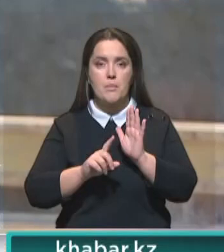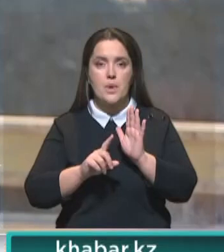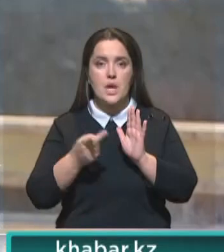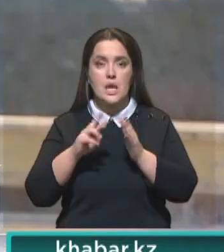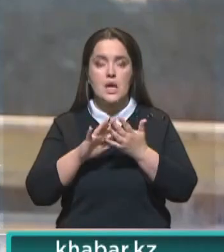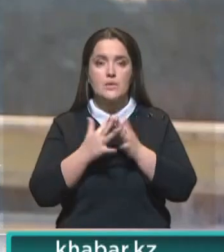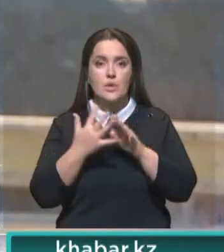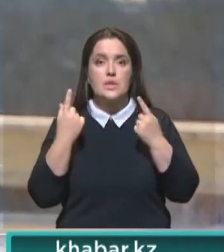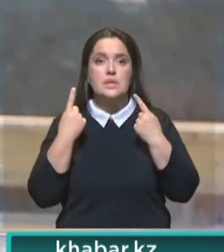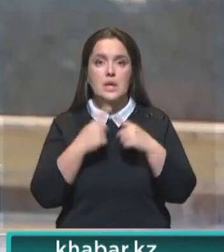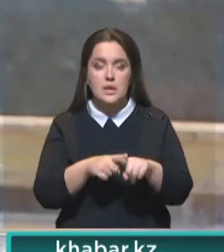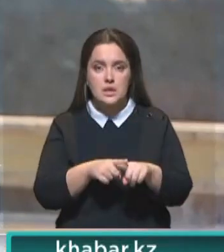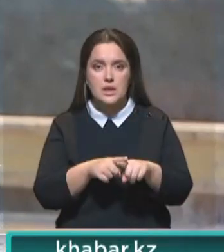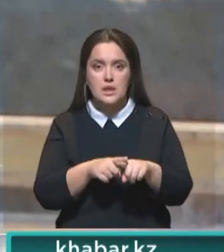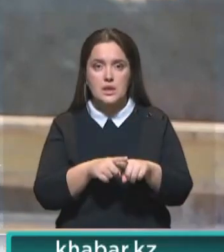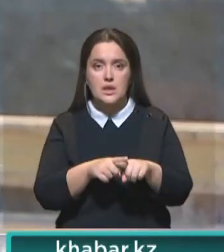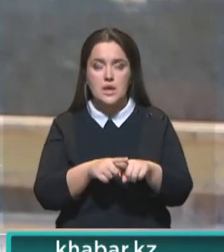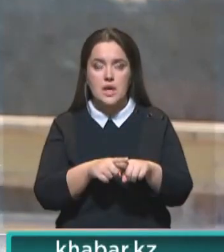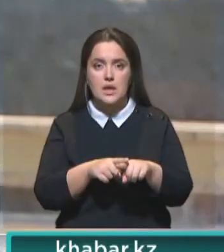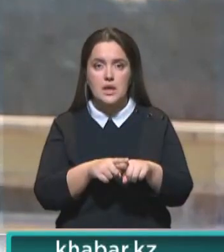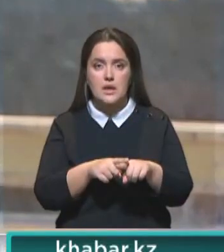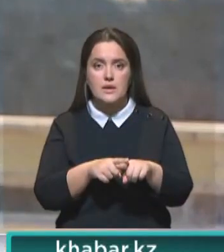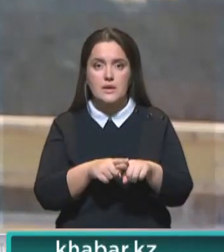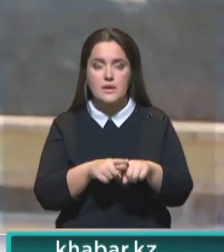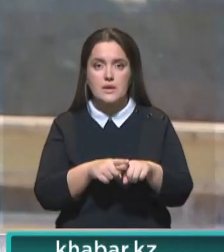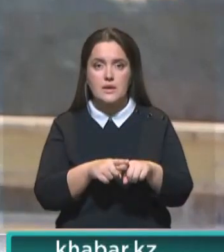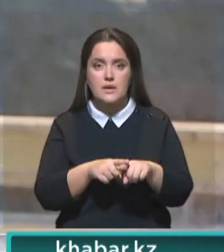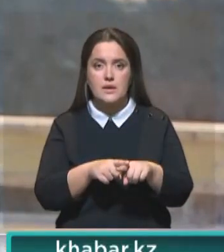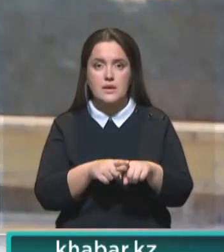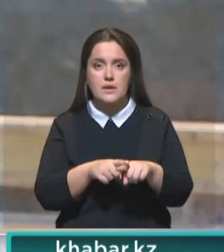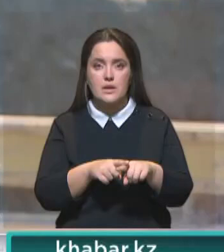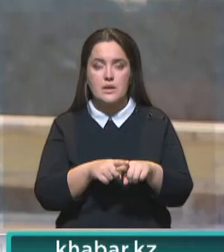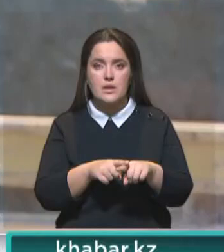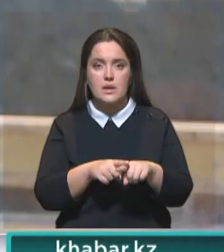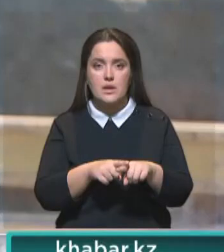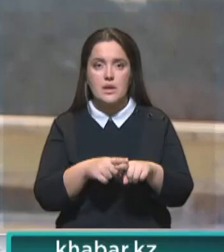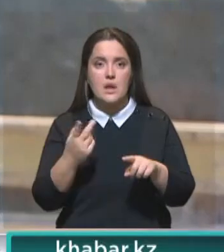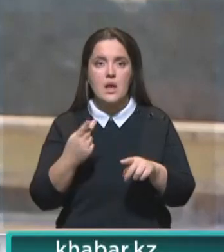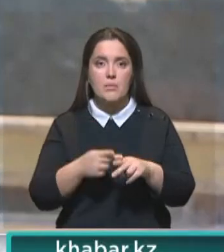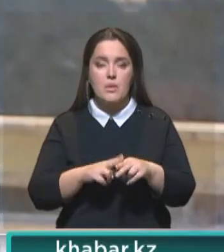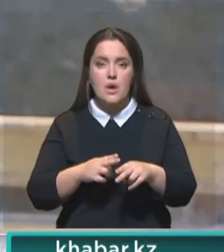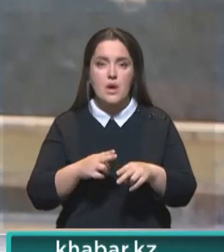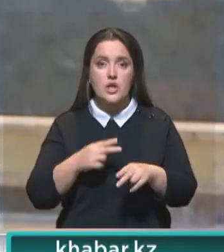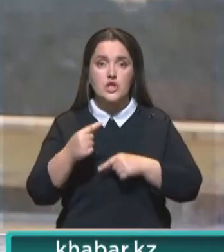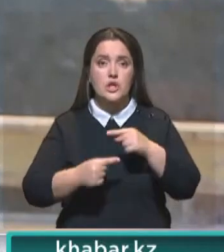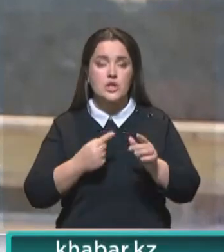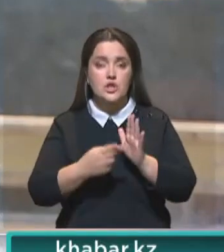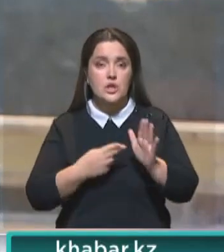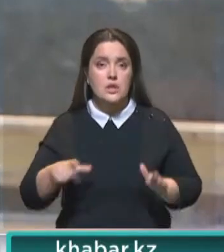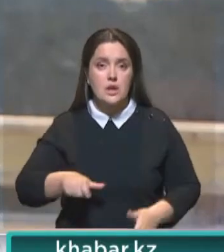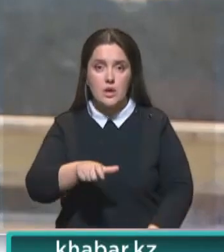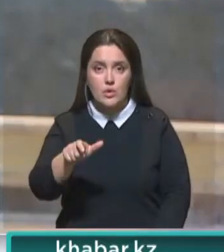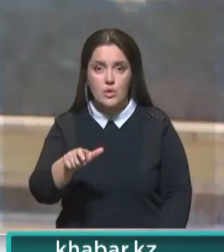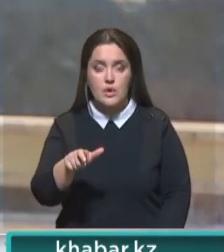сельхозтехники, мосты через реки, получается, транспортные развязки и путепроводы через железные дороги.